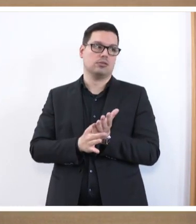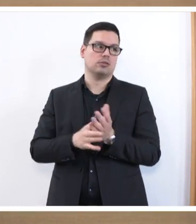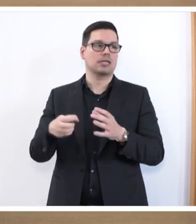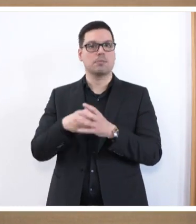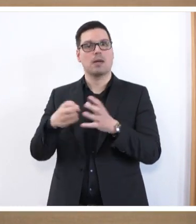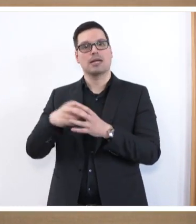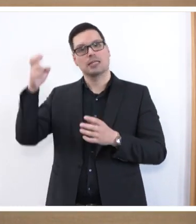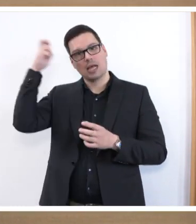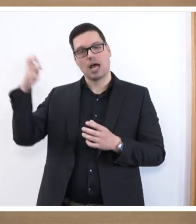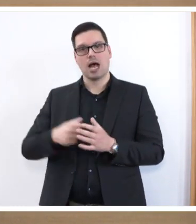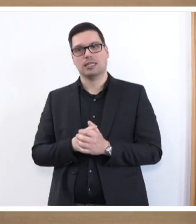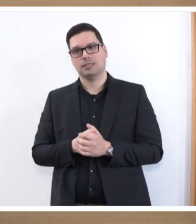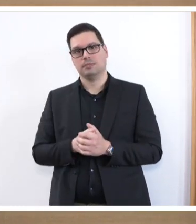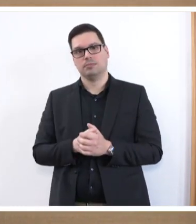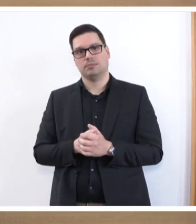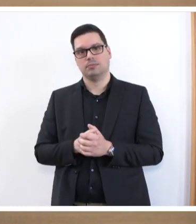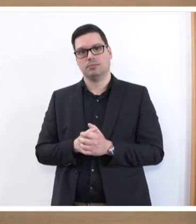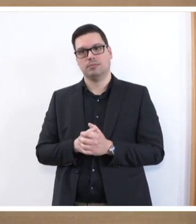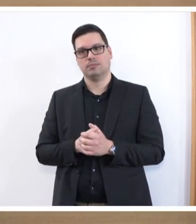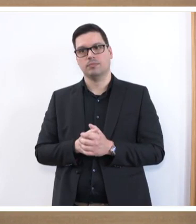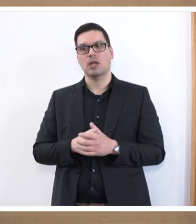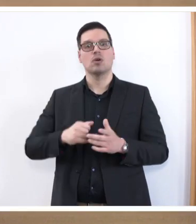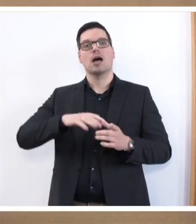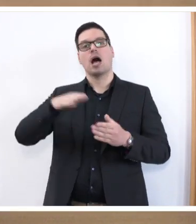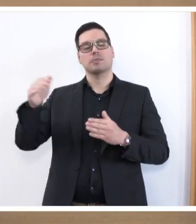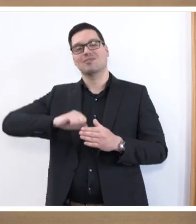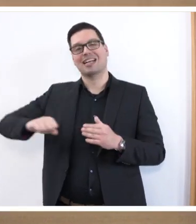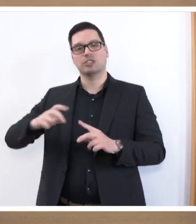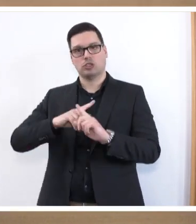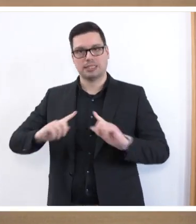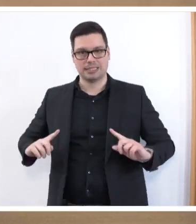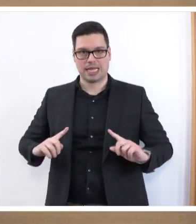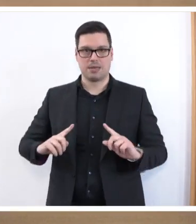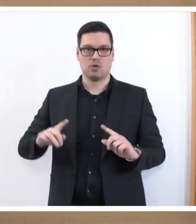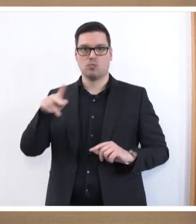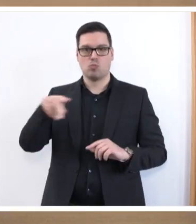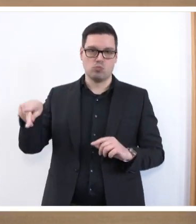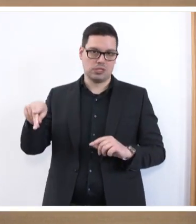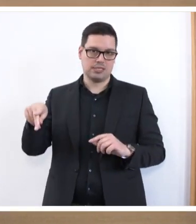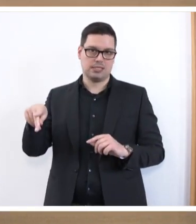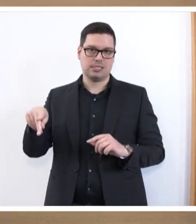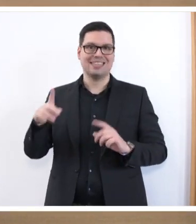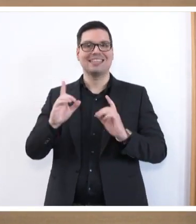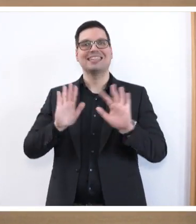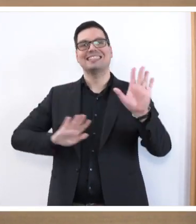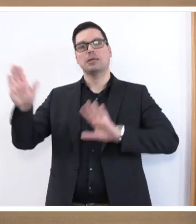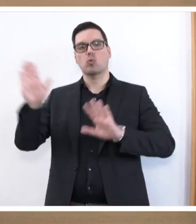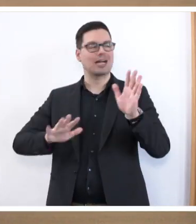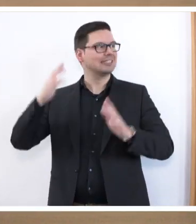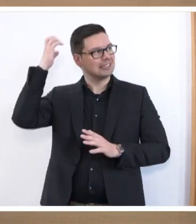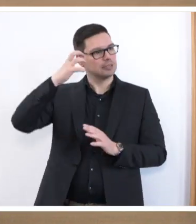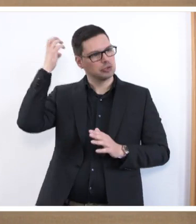aufstellen. Aber auch abseits von Rechtsextremisten und Populisten ist es demokratietheoretisch